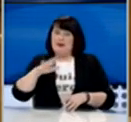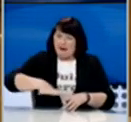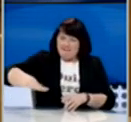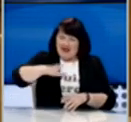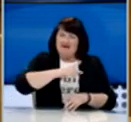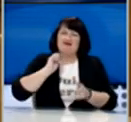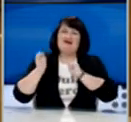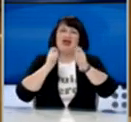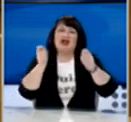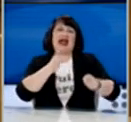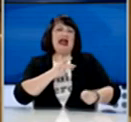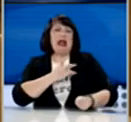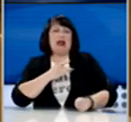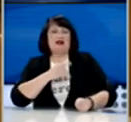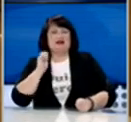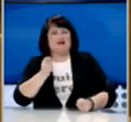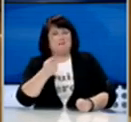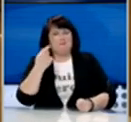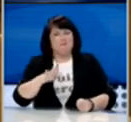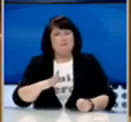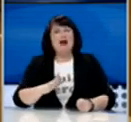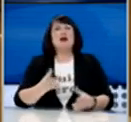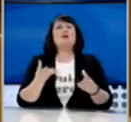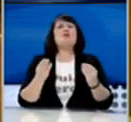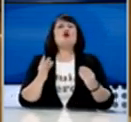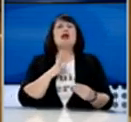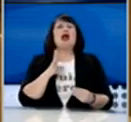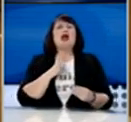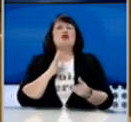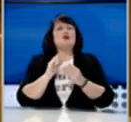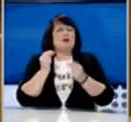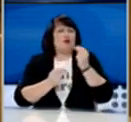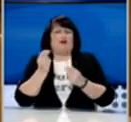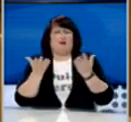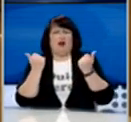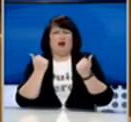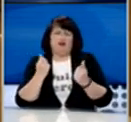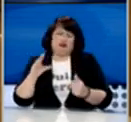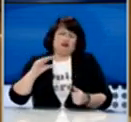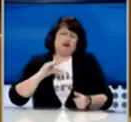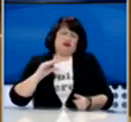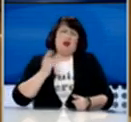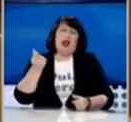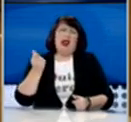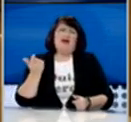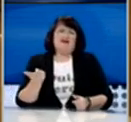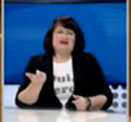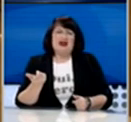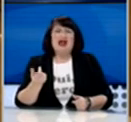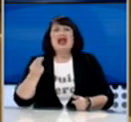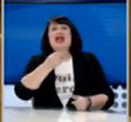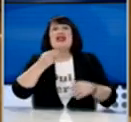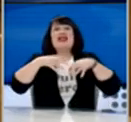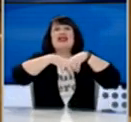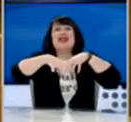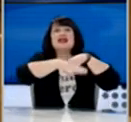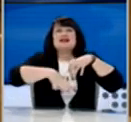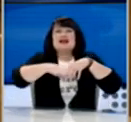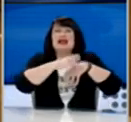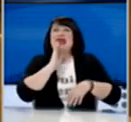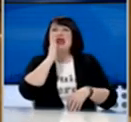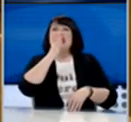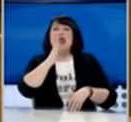ενότητα καρδίτσας και πολλά από αυτά πήγαν σε ανθρώπους που δεν είχαν κανένα πρόβλημα ι αυτό μεταξύ των θεσσαλών ο ιανός